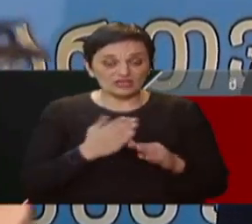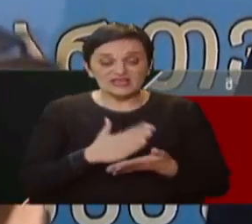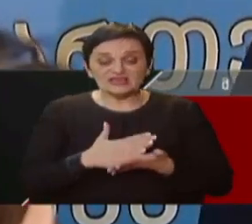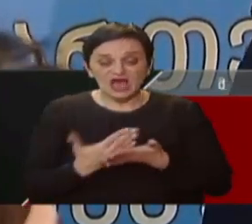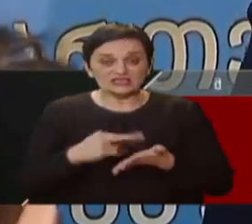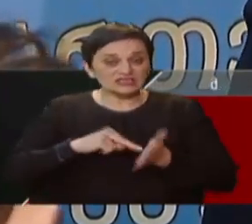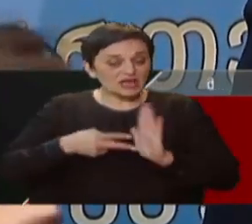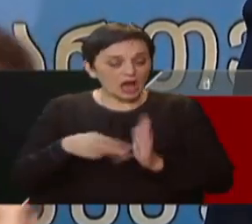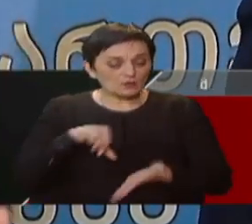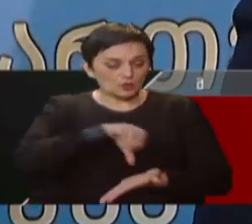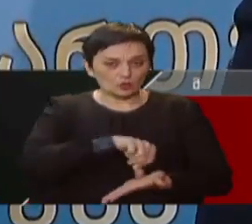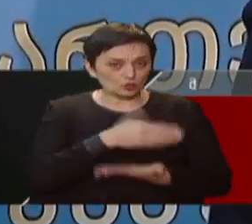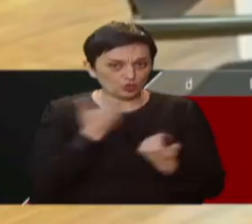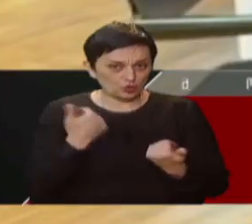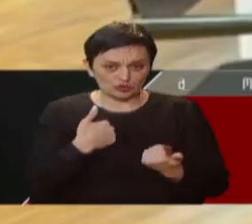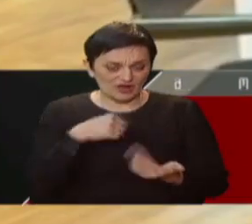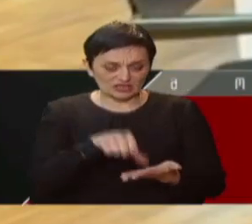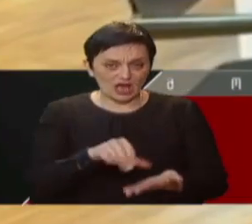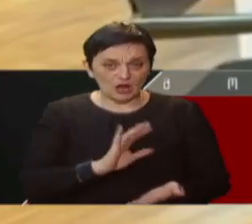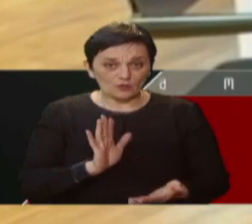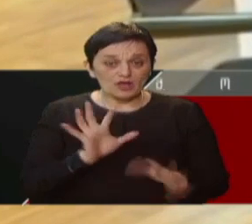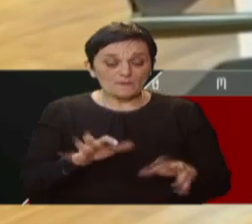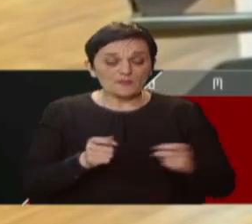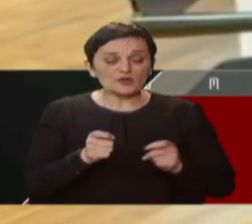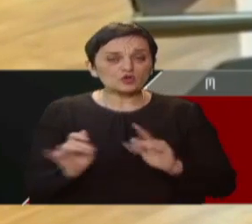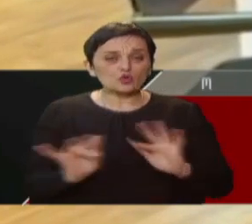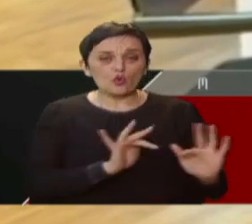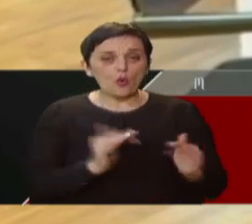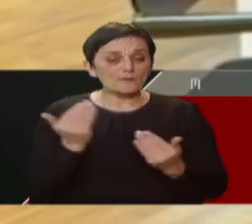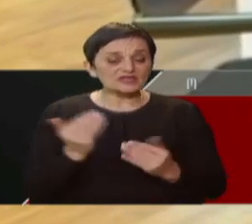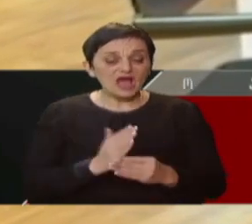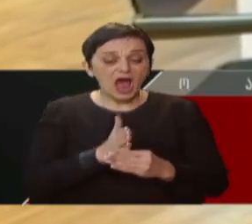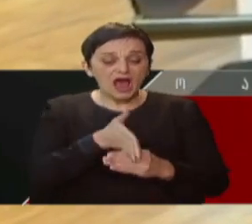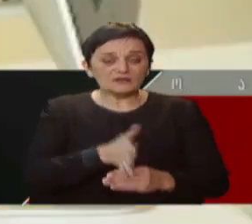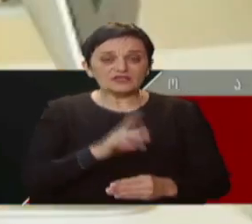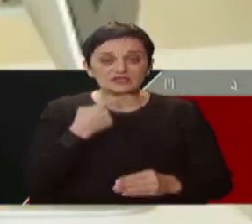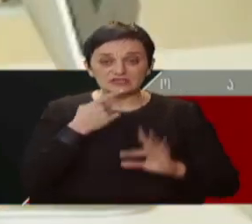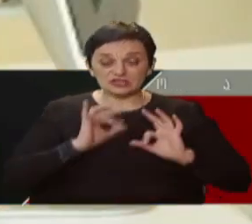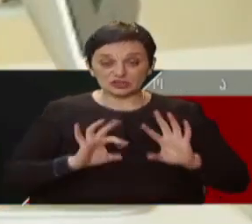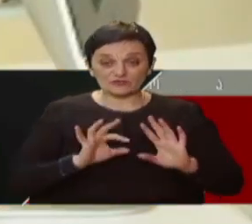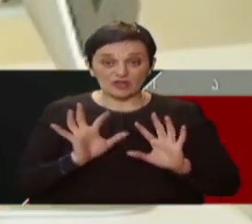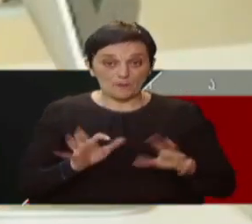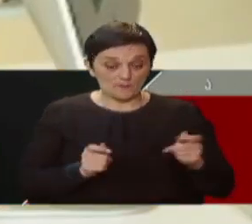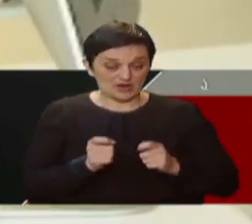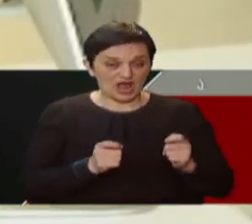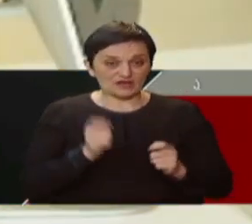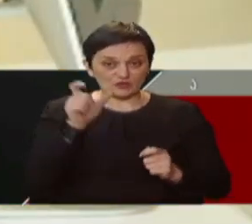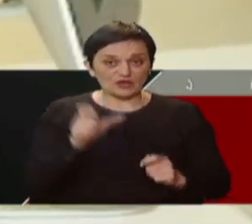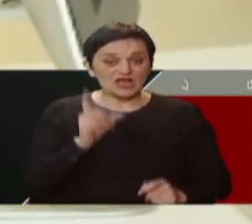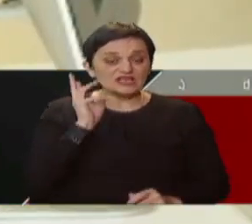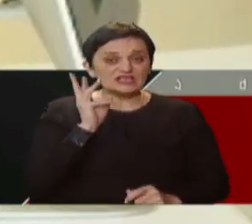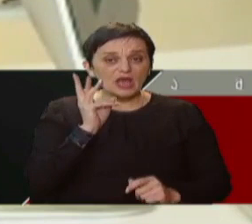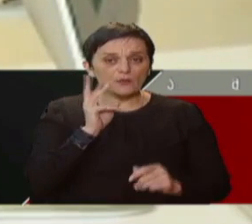ამ ნაწილის დაგეგმვაში მონაწილეობას არ ღებულობს და არ მიგღია. პრეზიდენტმა ღონისძიებაზე მისი არ მისვლა იმით ახსნა, რომ მისი როგორც პრეზიდენტის მიმართ